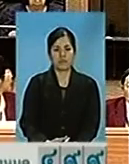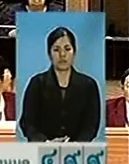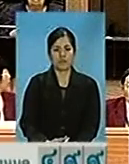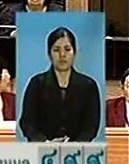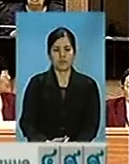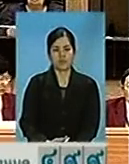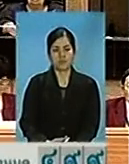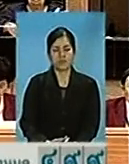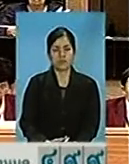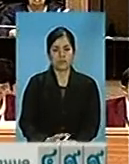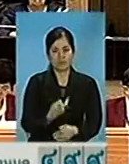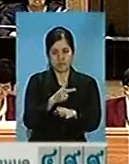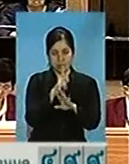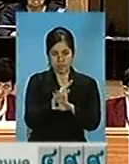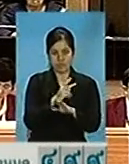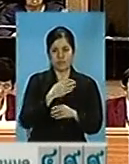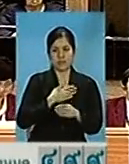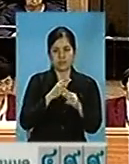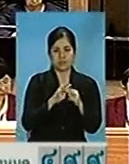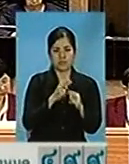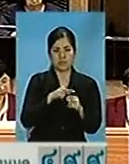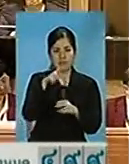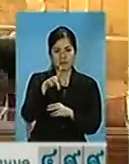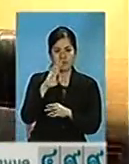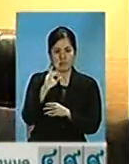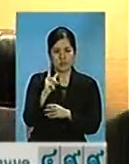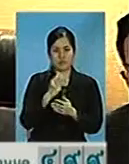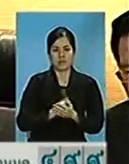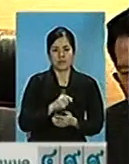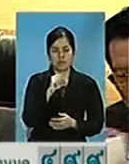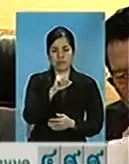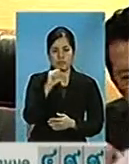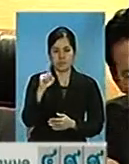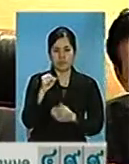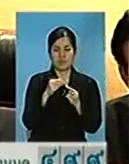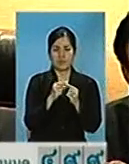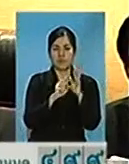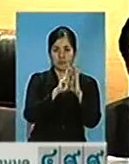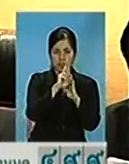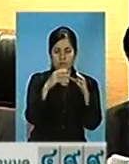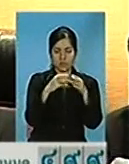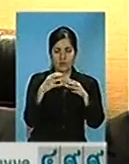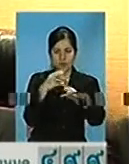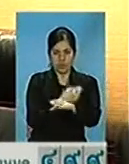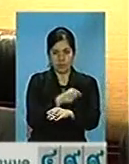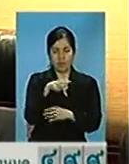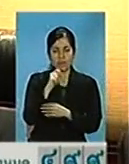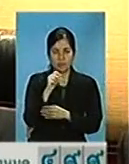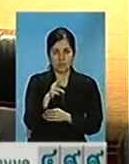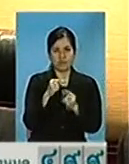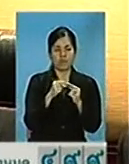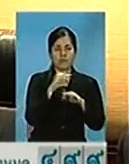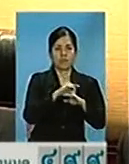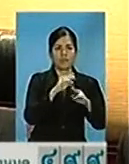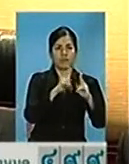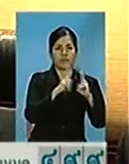กับเรียนท่านประธานที่เคารพกับผมนายพิเชษฐ์เชื้อบุญพานสมาชิกสภาผู้แทนราษฎรจังหวัดเชียงรายพรรคเพื่อไทยในฐานะกรรมาธิการ